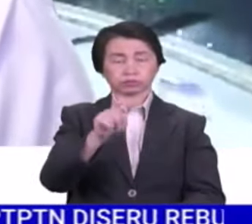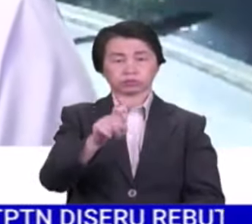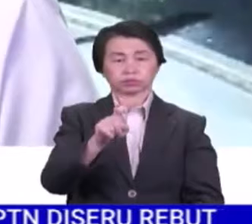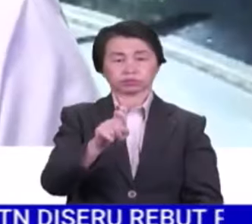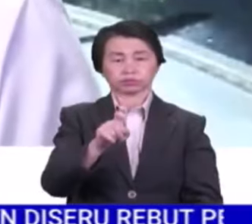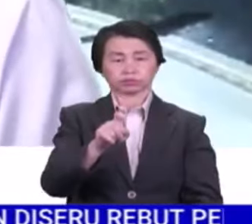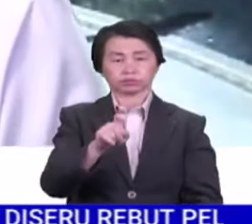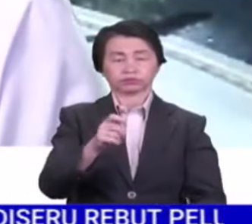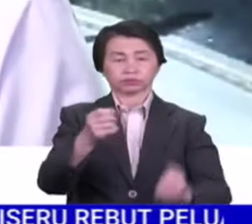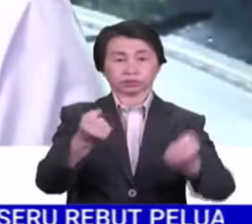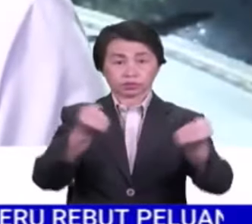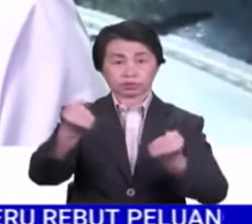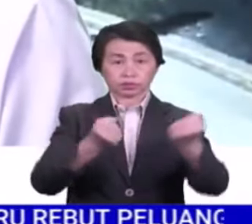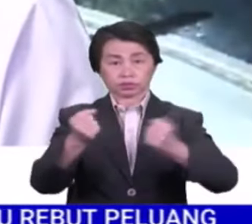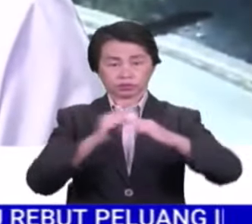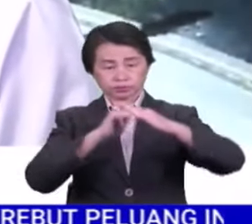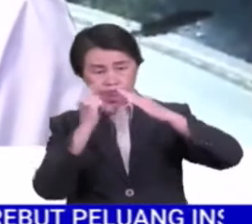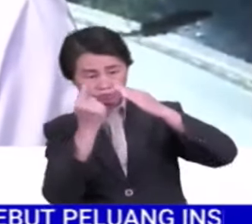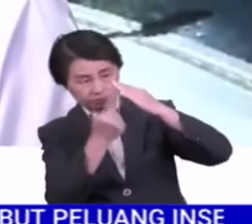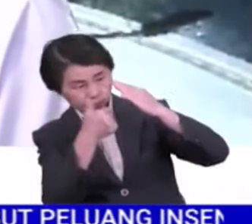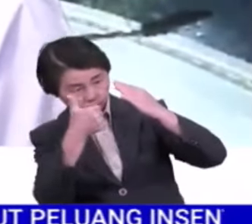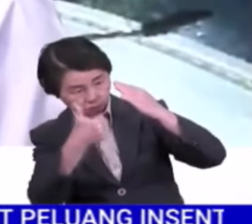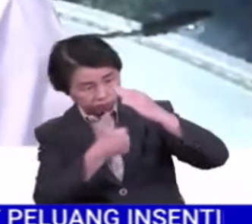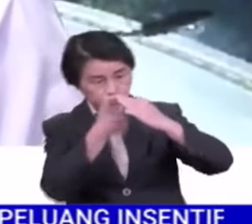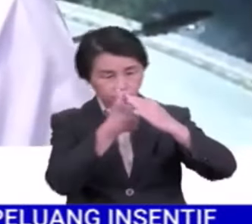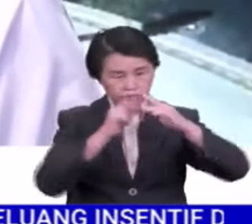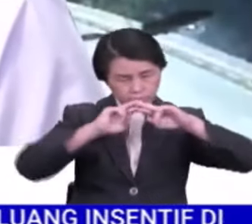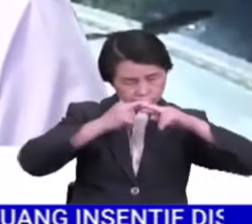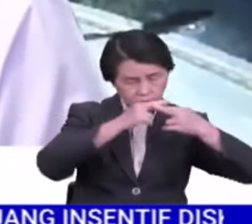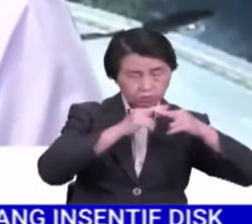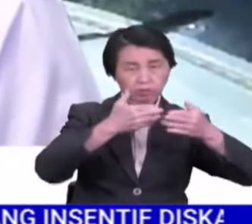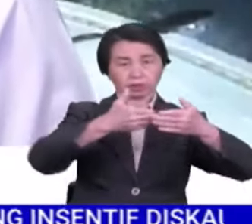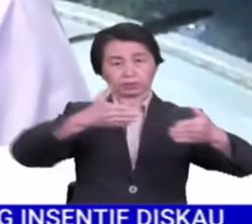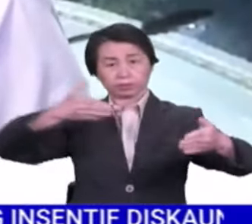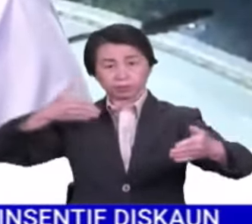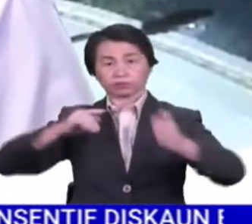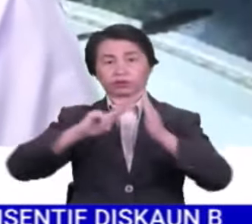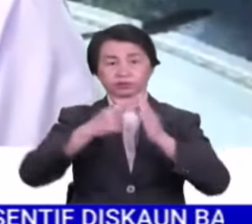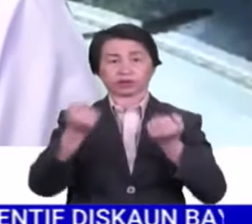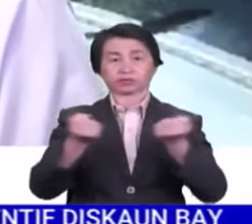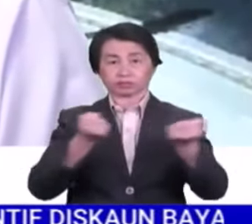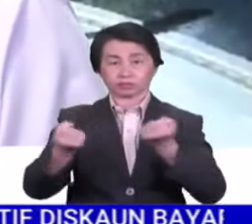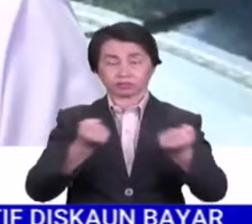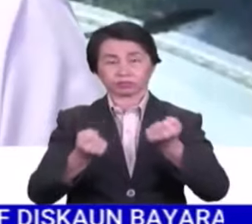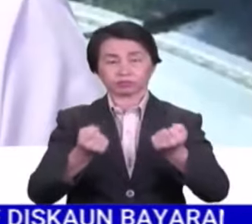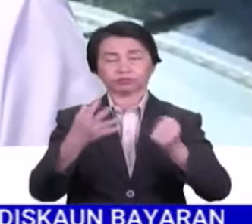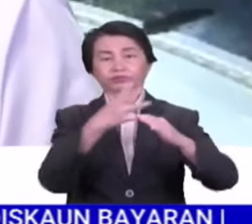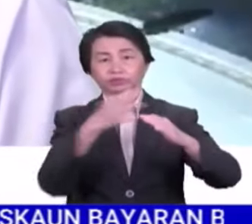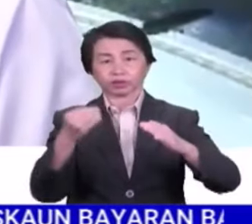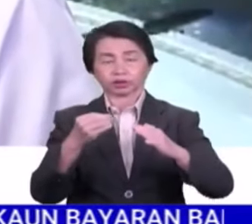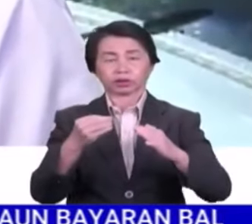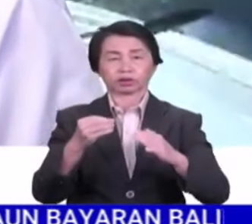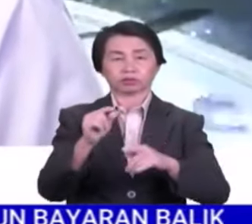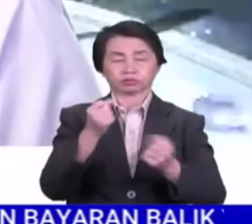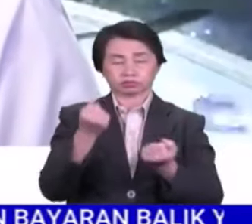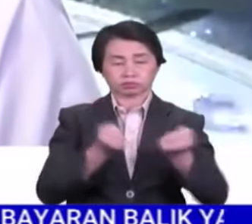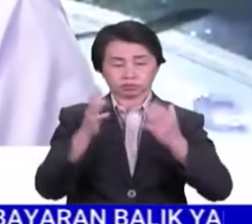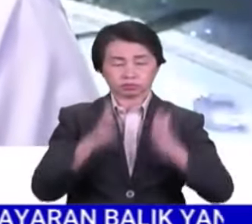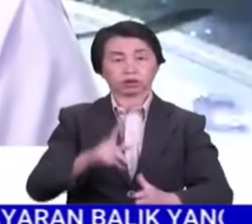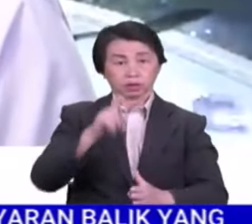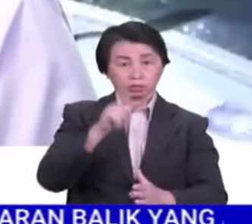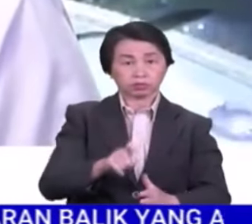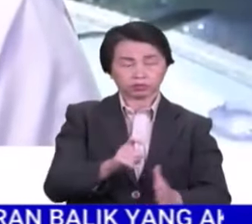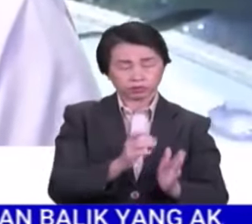bahawa kenderaan telah diperiksa dan diselenggara sebelum memulakan perjalanan, dan pihak pengguna juga hendaklah